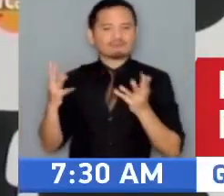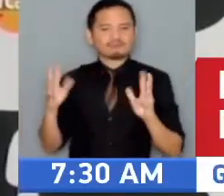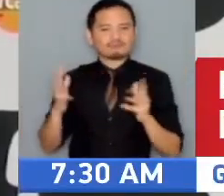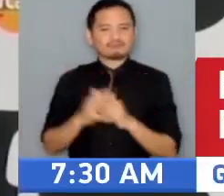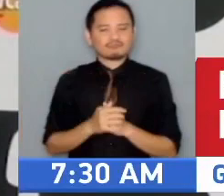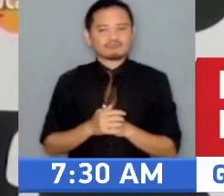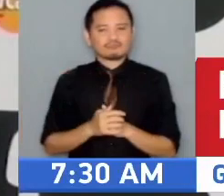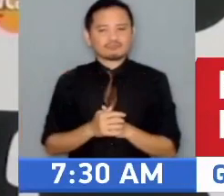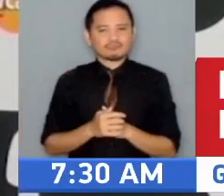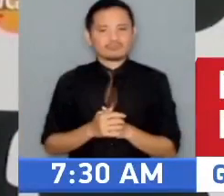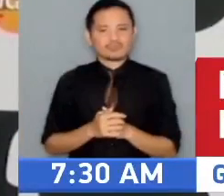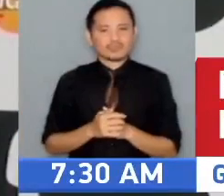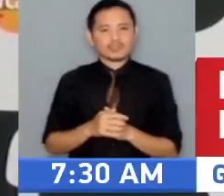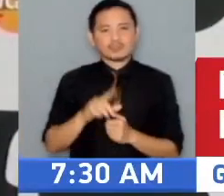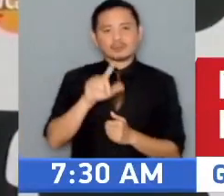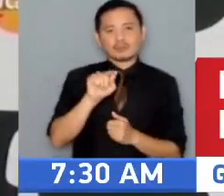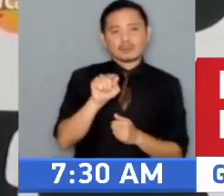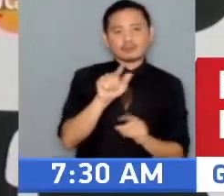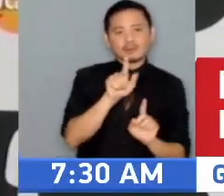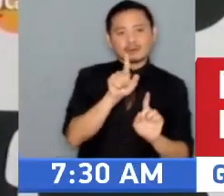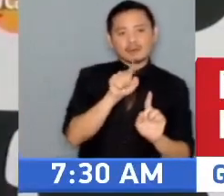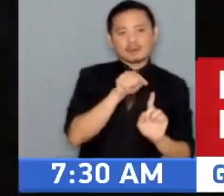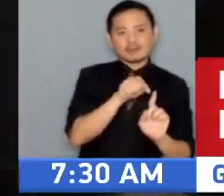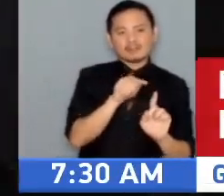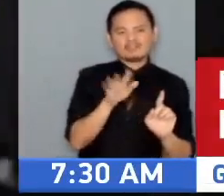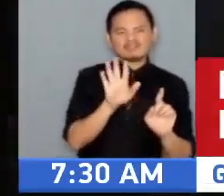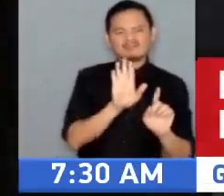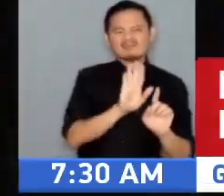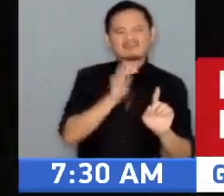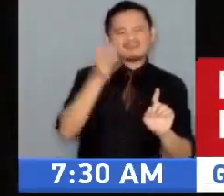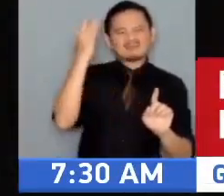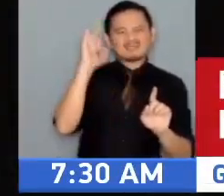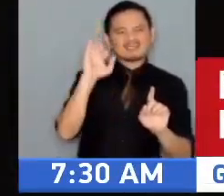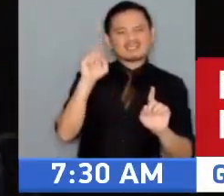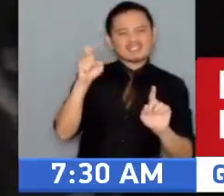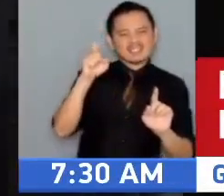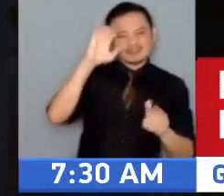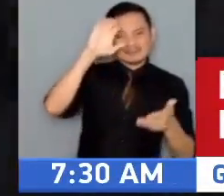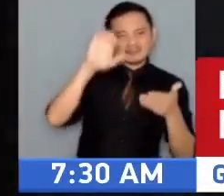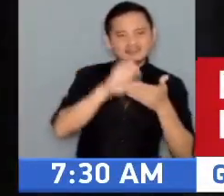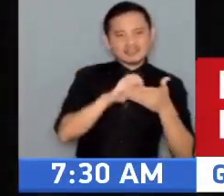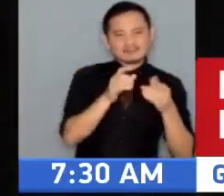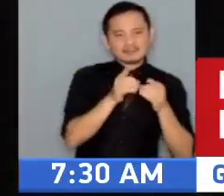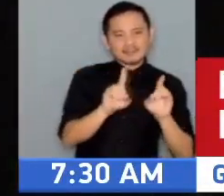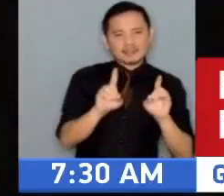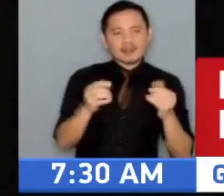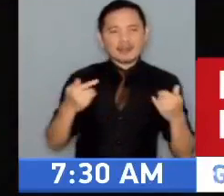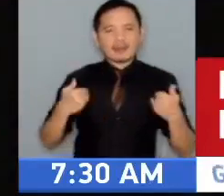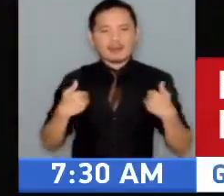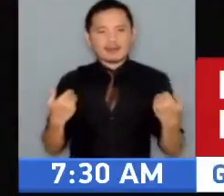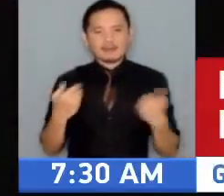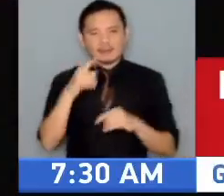Water Charity, Executive Simon Konecki, at may 10-year-old silang anak.